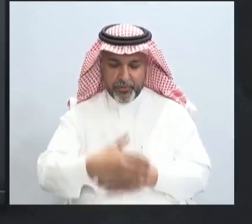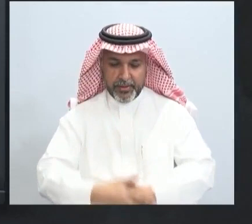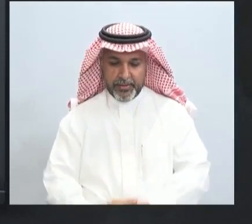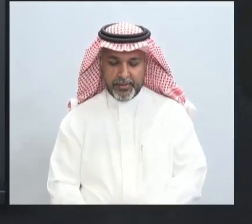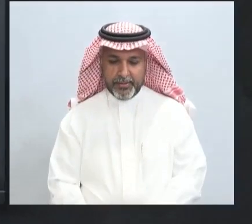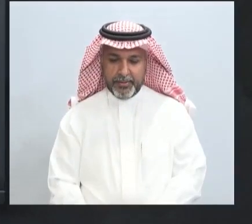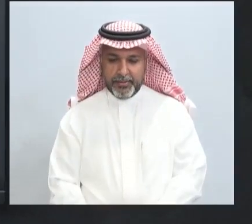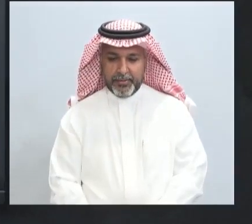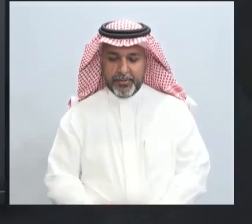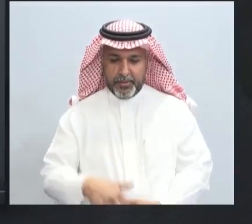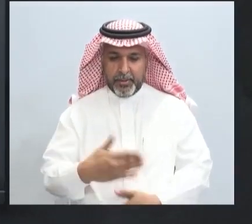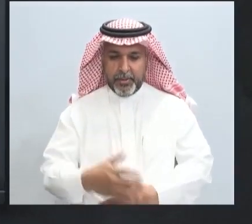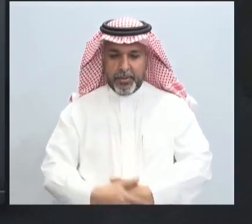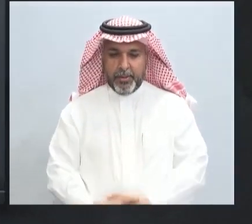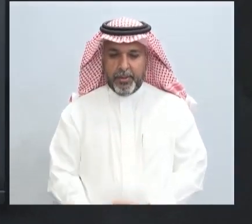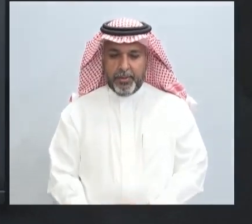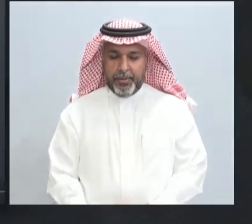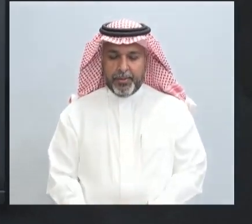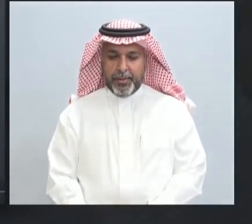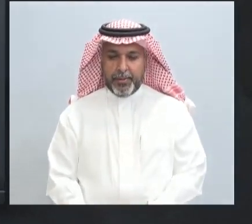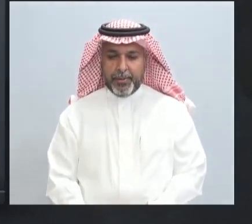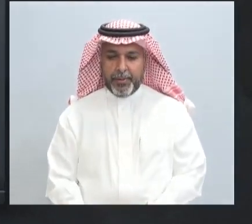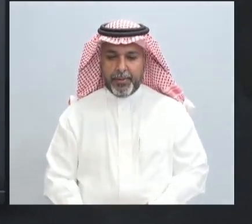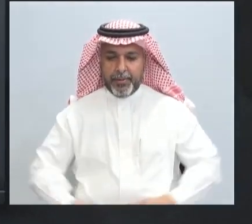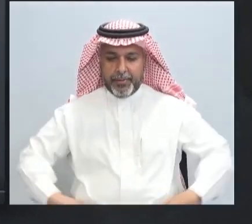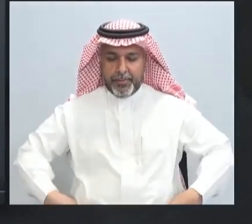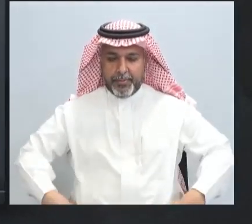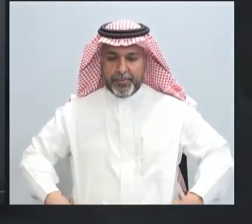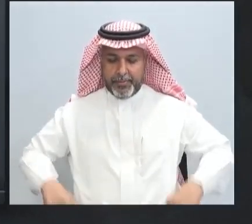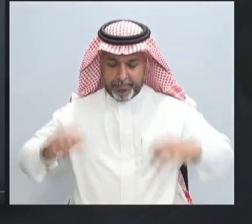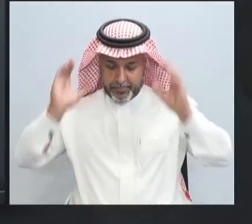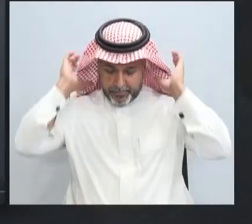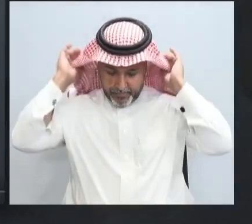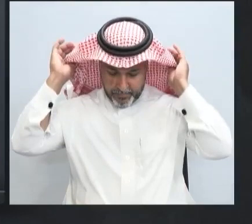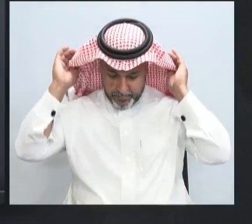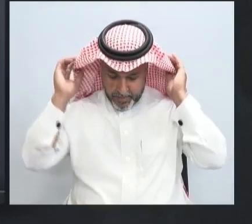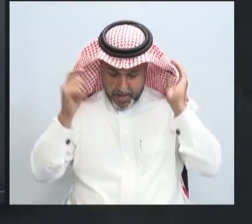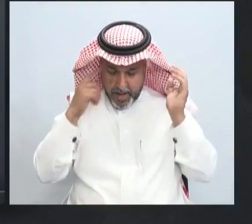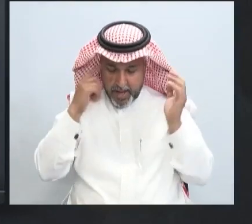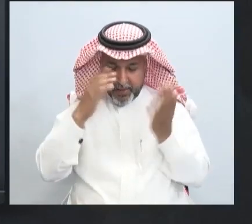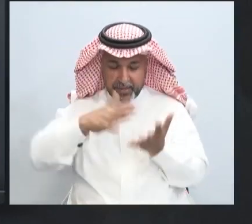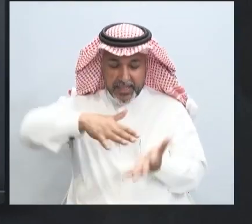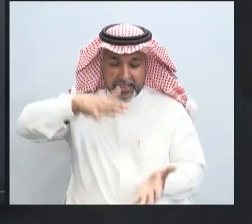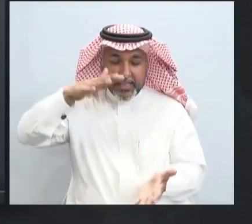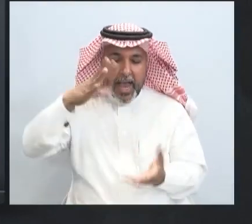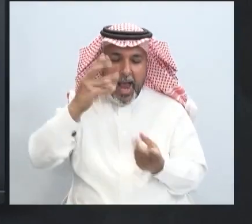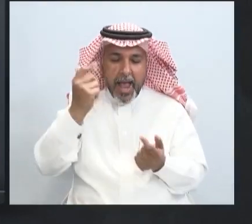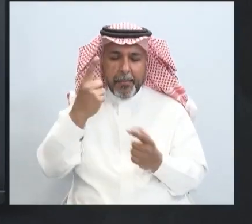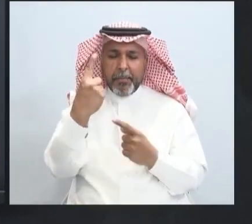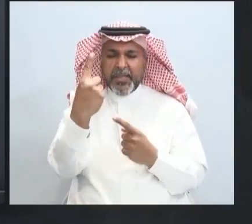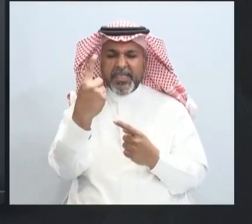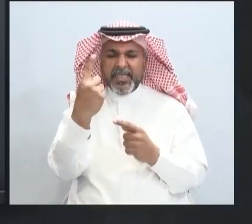اسئله التقويم ان احنا والله فقط يعني نكون عارفين السعه ما تجي الا في الساين والكوساين اذا جاك